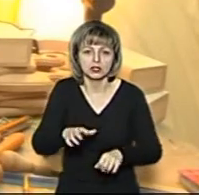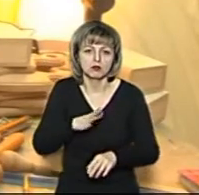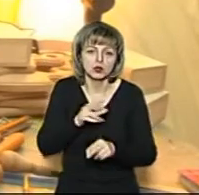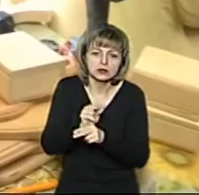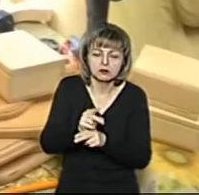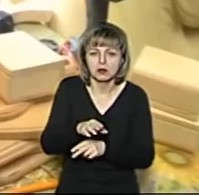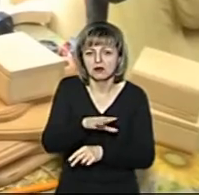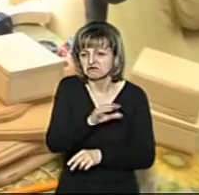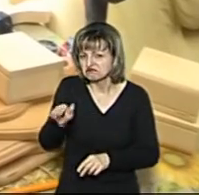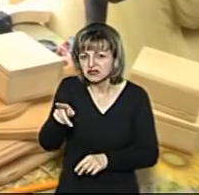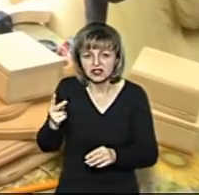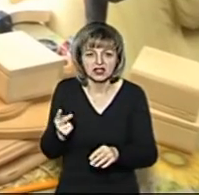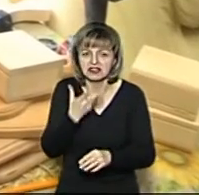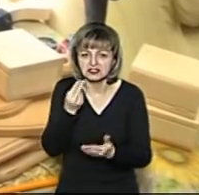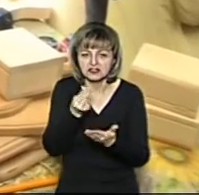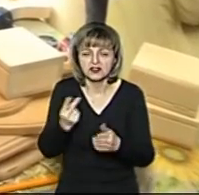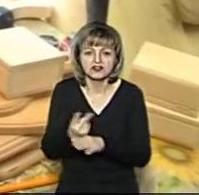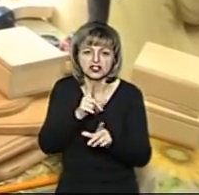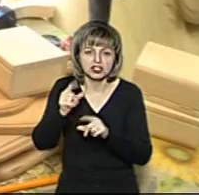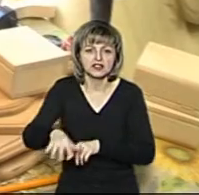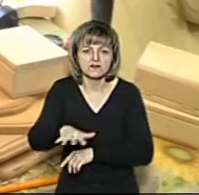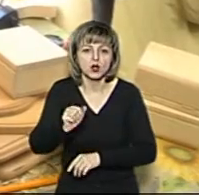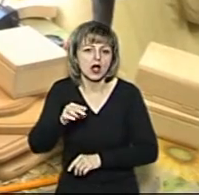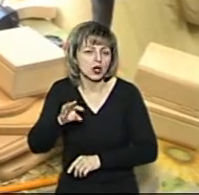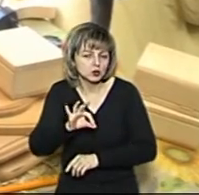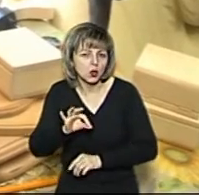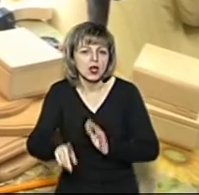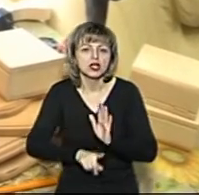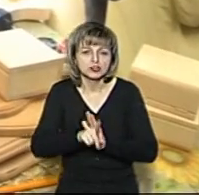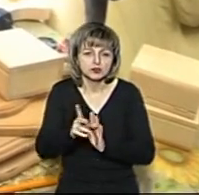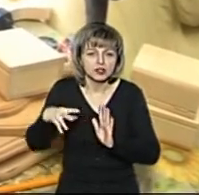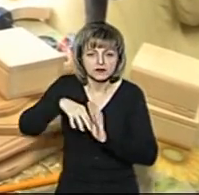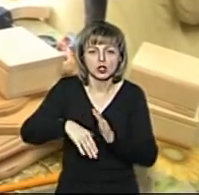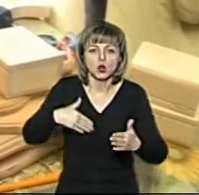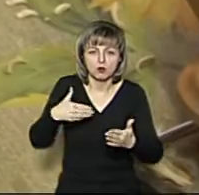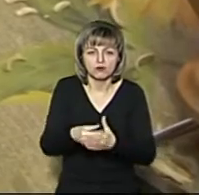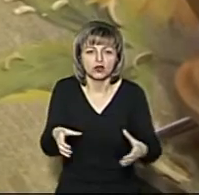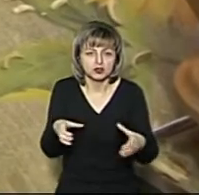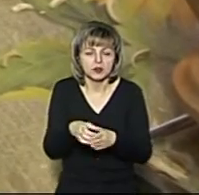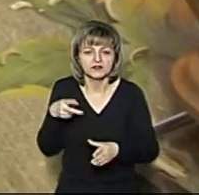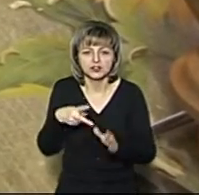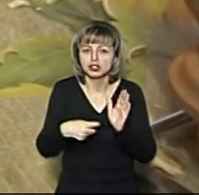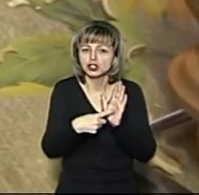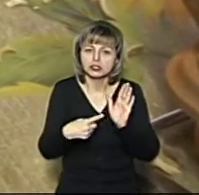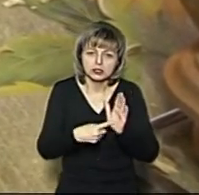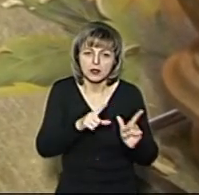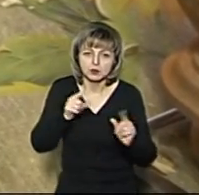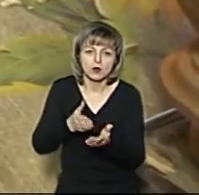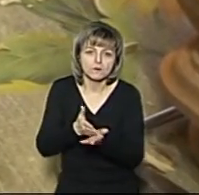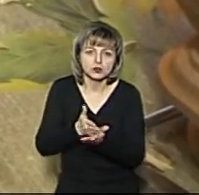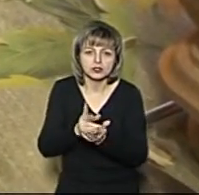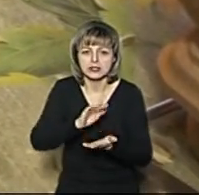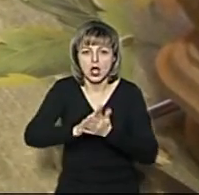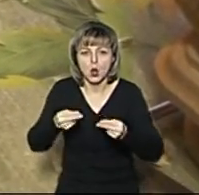ти красиво малюєш. Він двічі побував у зоні АТО. Спочатку, розповідає чоловік, у складі добровольчого батальйону 2016-го пішов служити